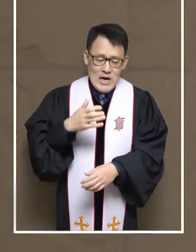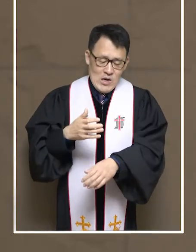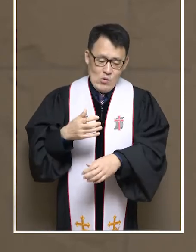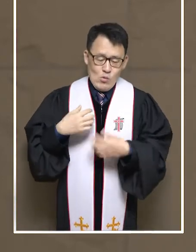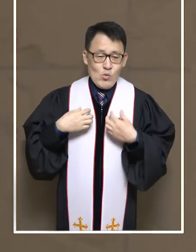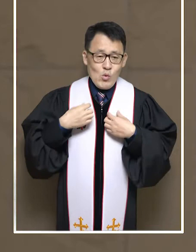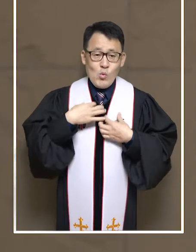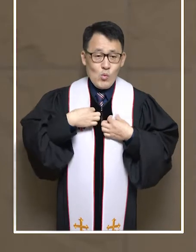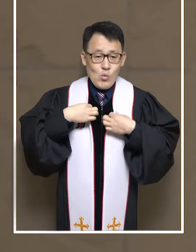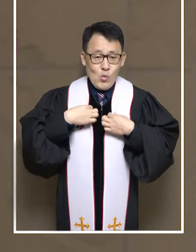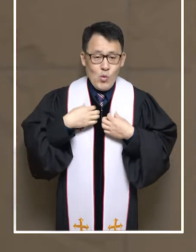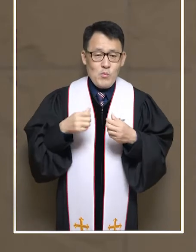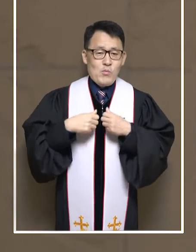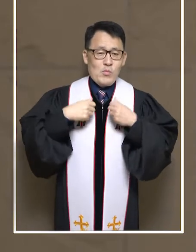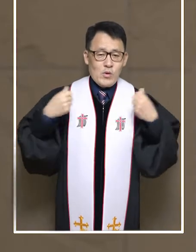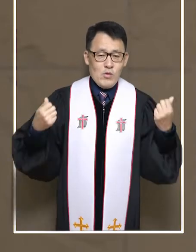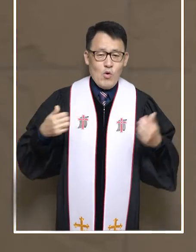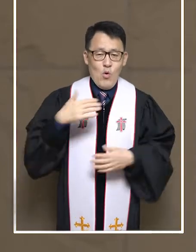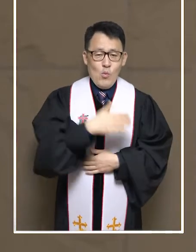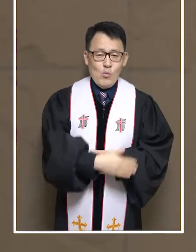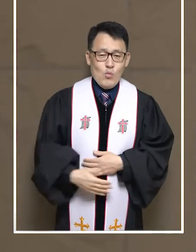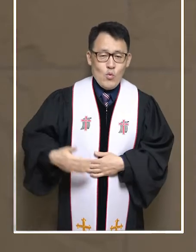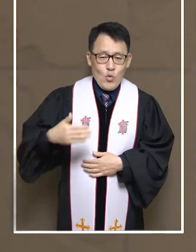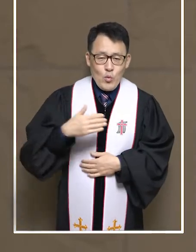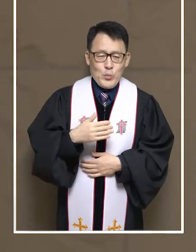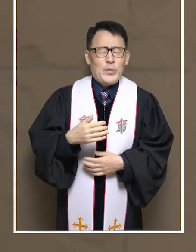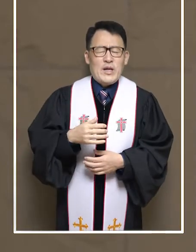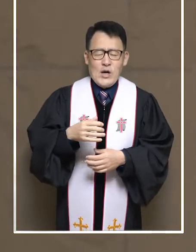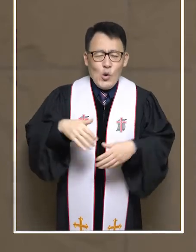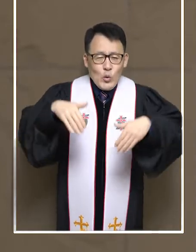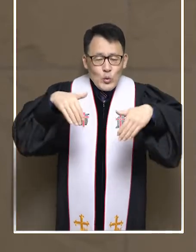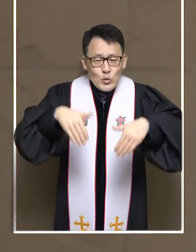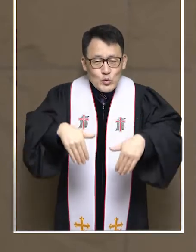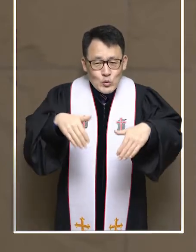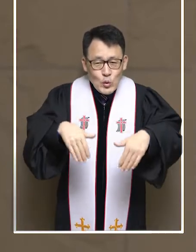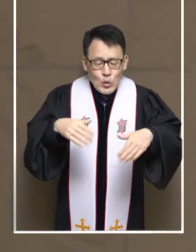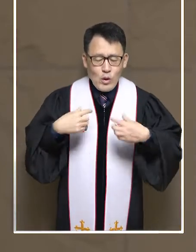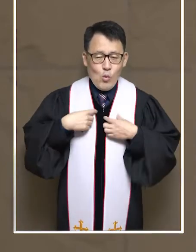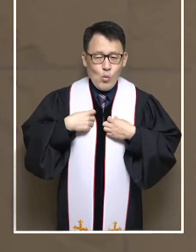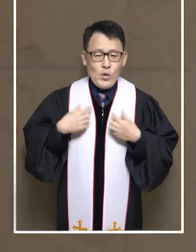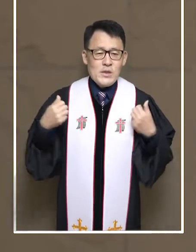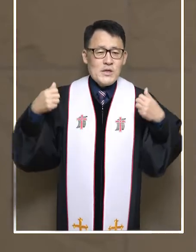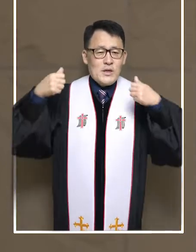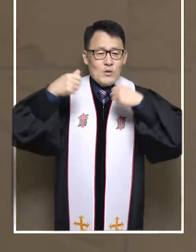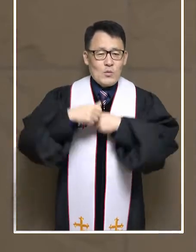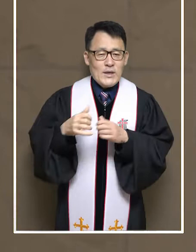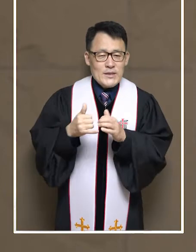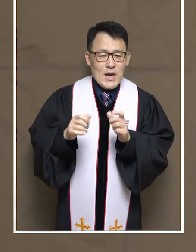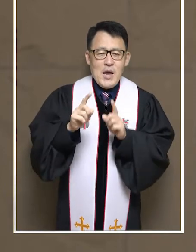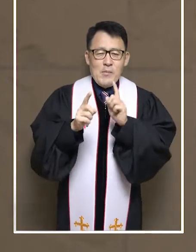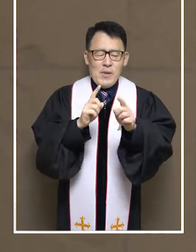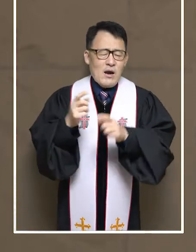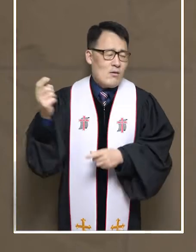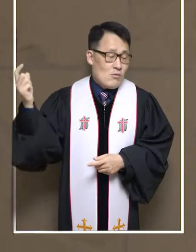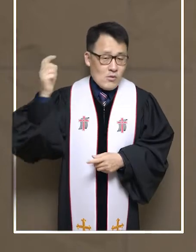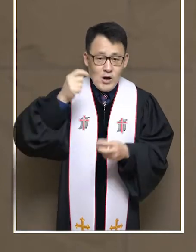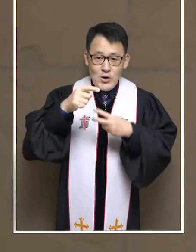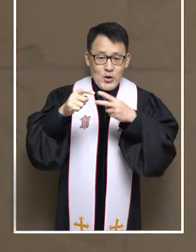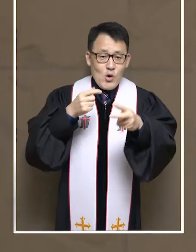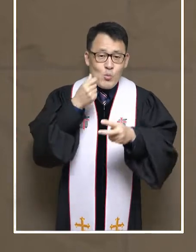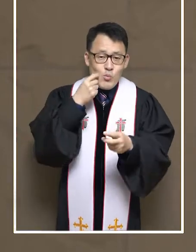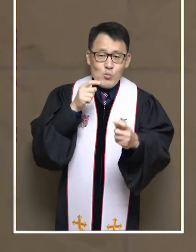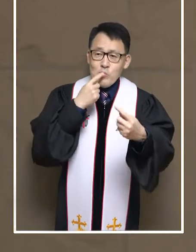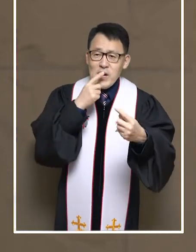채색옷이 벗겨지고 그의 몸에는 남루한 노예의 옷이 입혀졌고, 사람들의 말을 알아들을